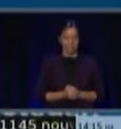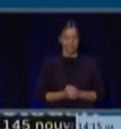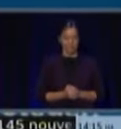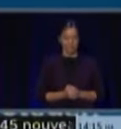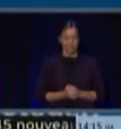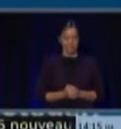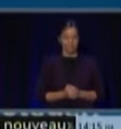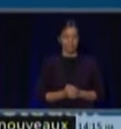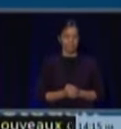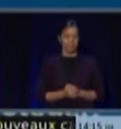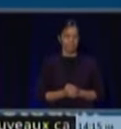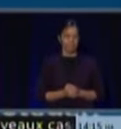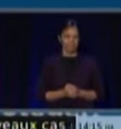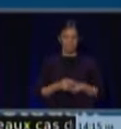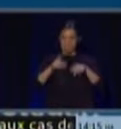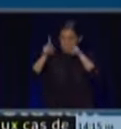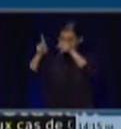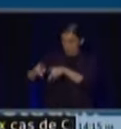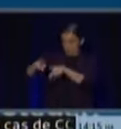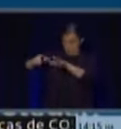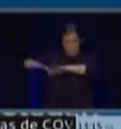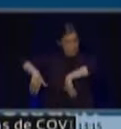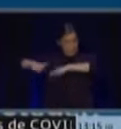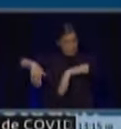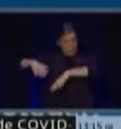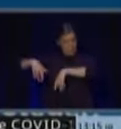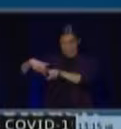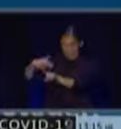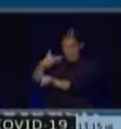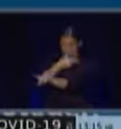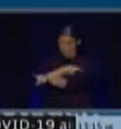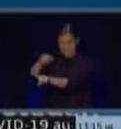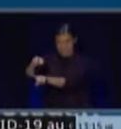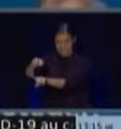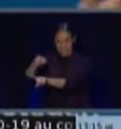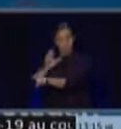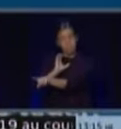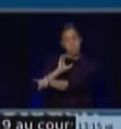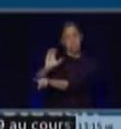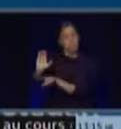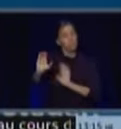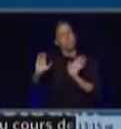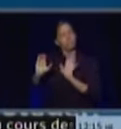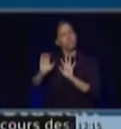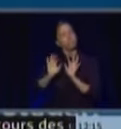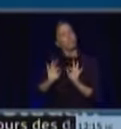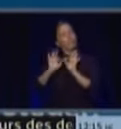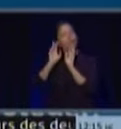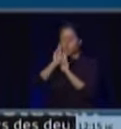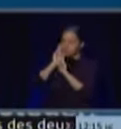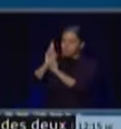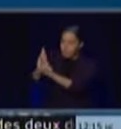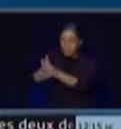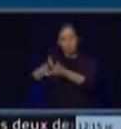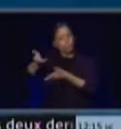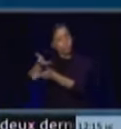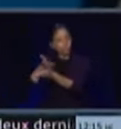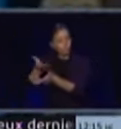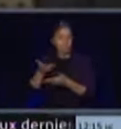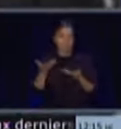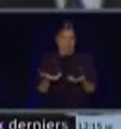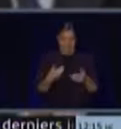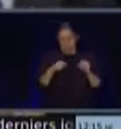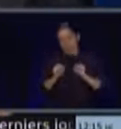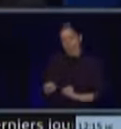d'une façon informée, respectueuse. Sur ce, je passe la parole à Christian.